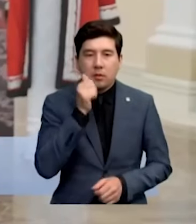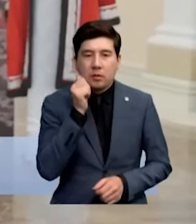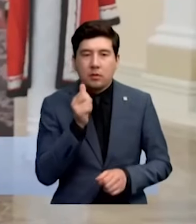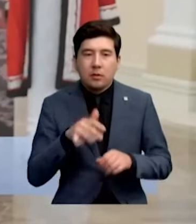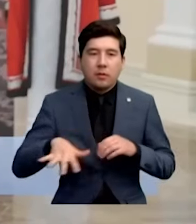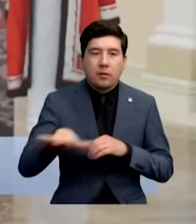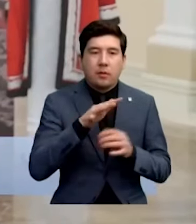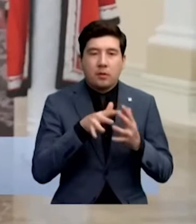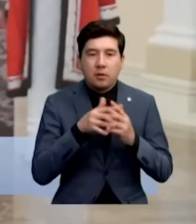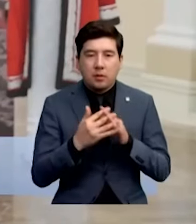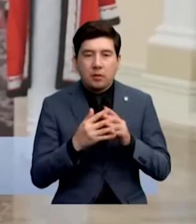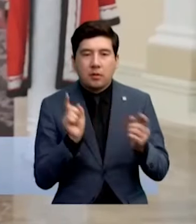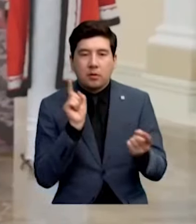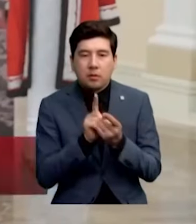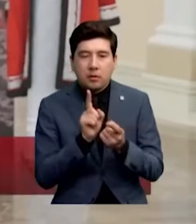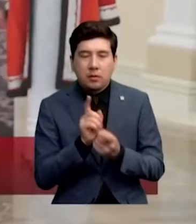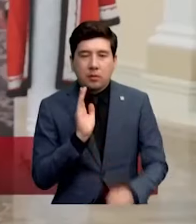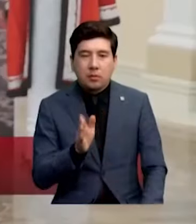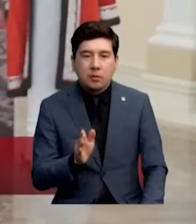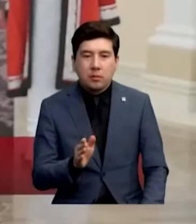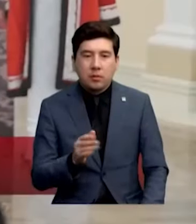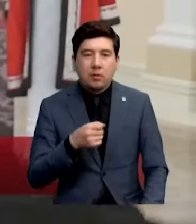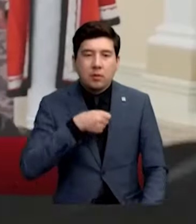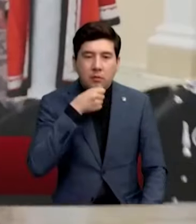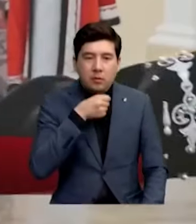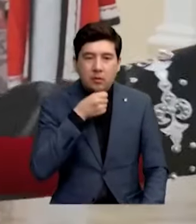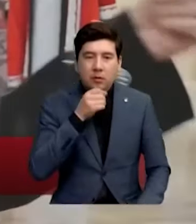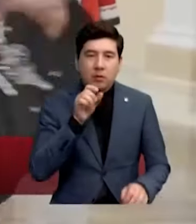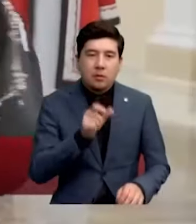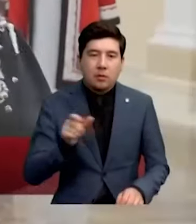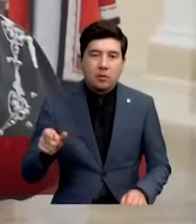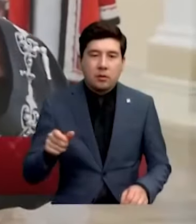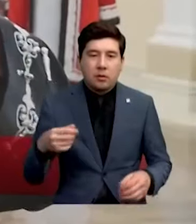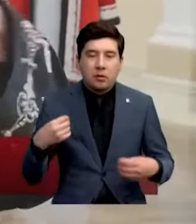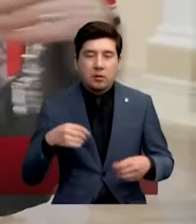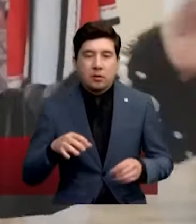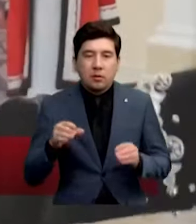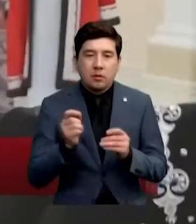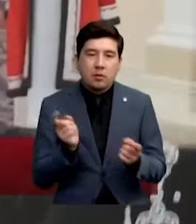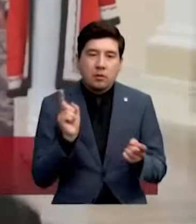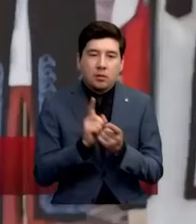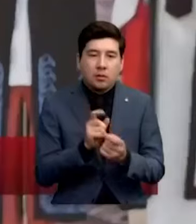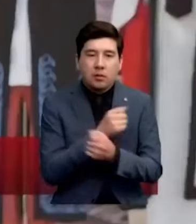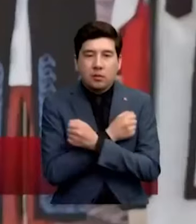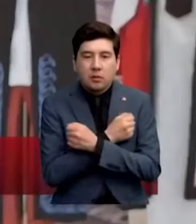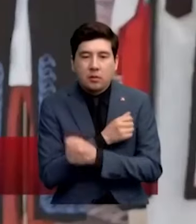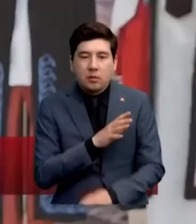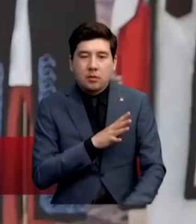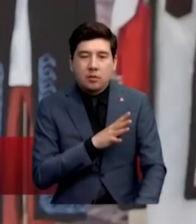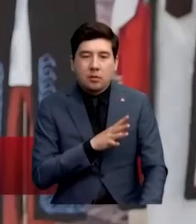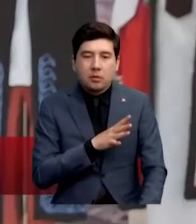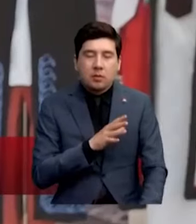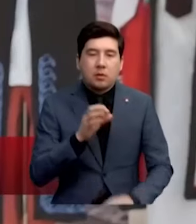ауылды аралап, бәрімен көрісіп шығамыз. Сосын үлкен адамдар ол кезде мына кеуде тірестіріп бір-бірімен көрісетін. Мына